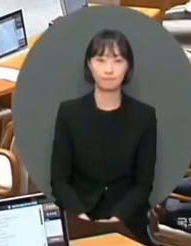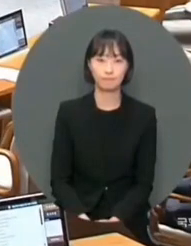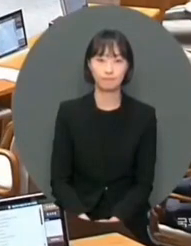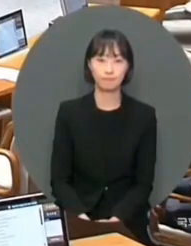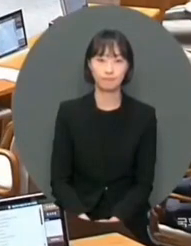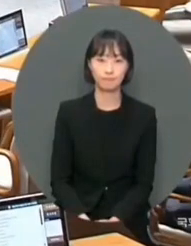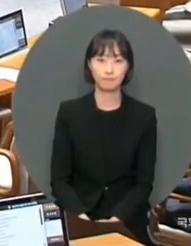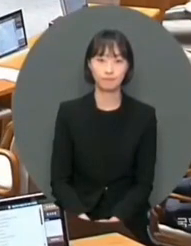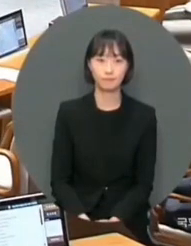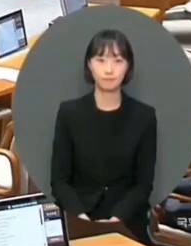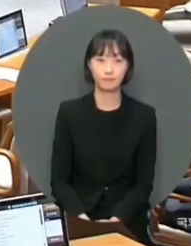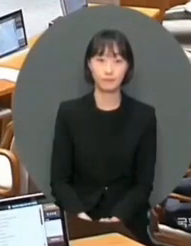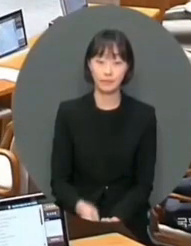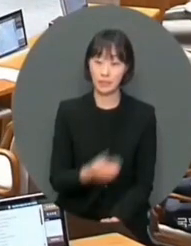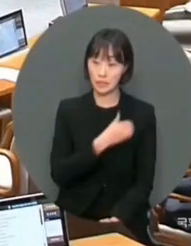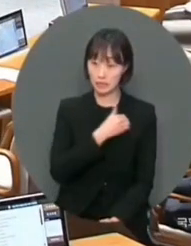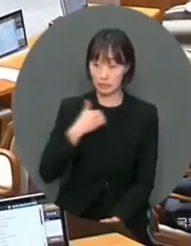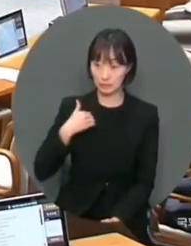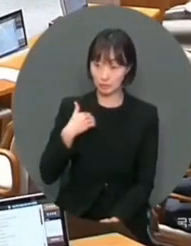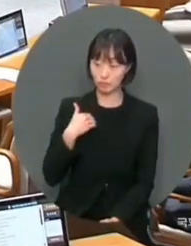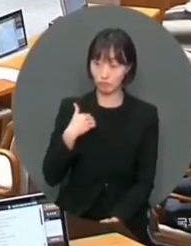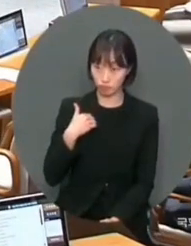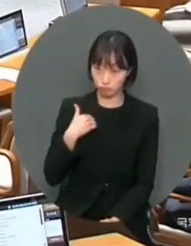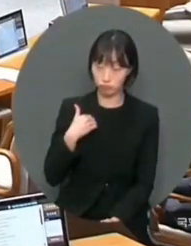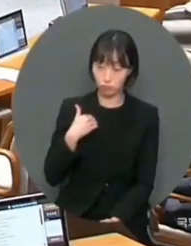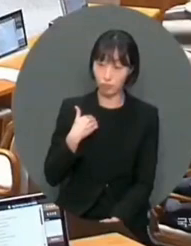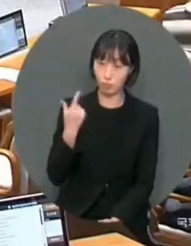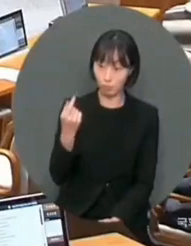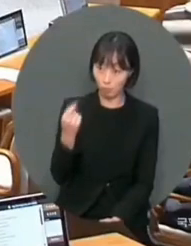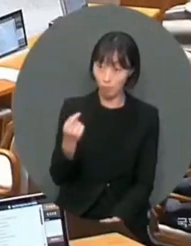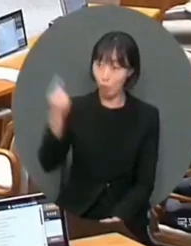자신 있으면 이 앞에 나와서 얘기하십시오.